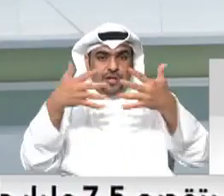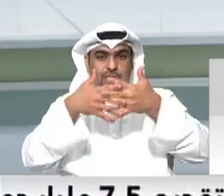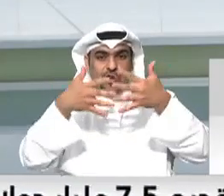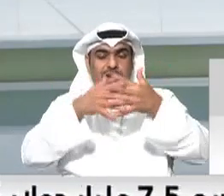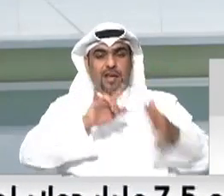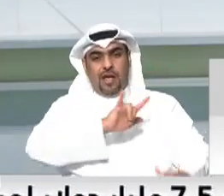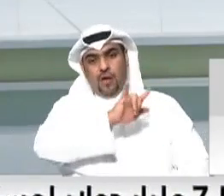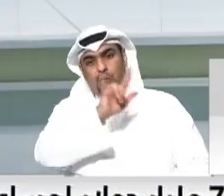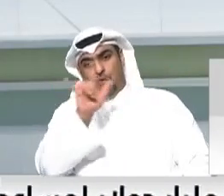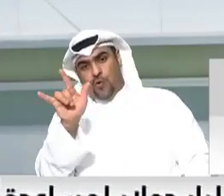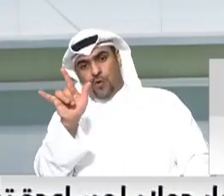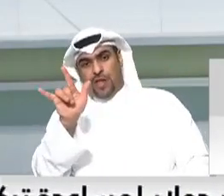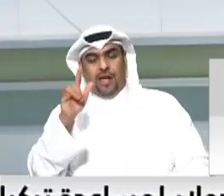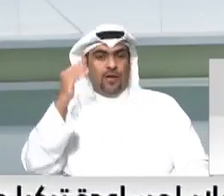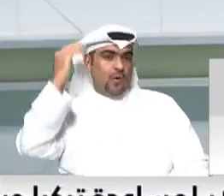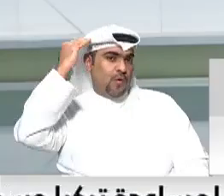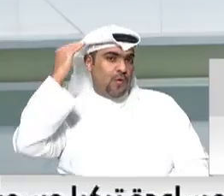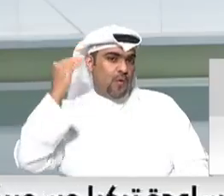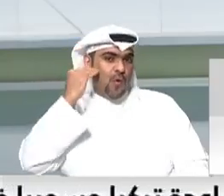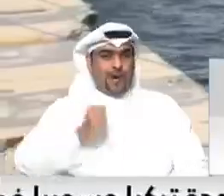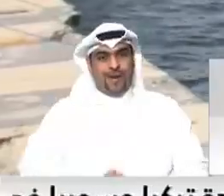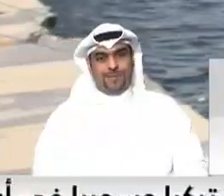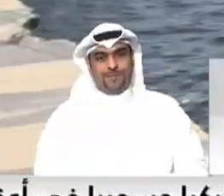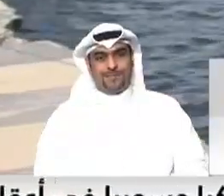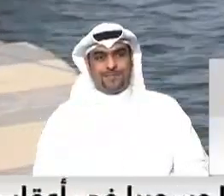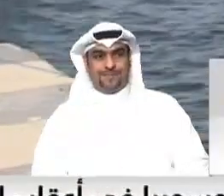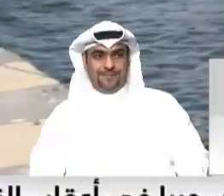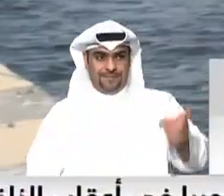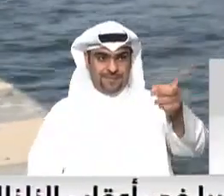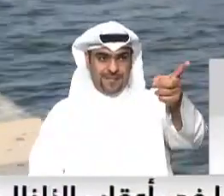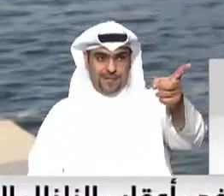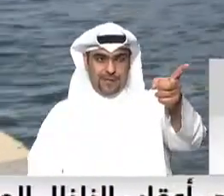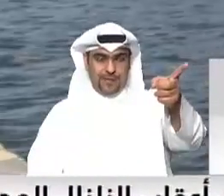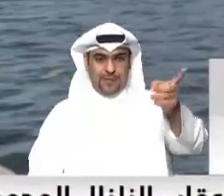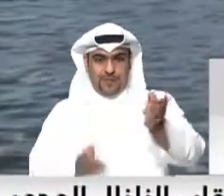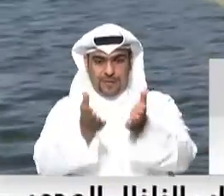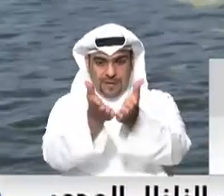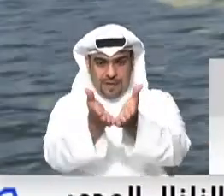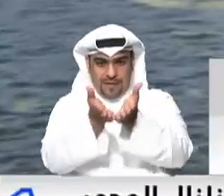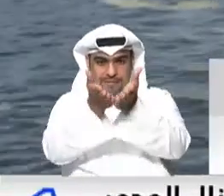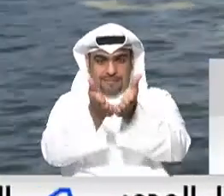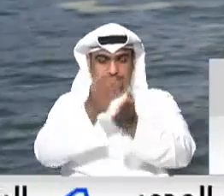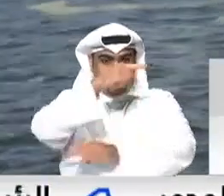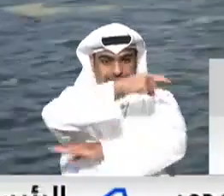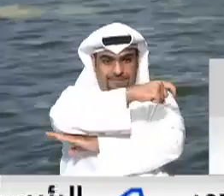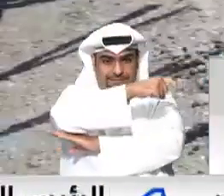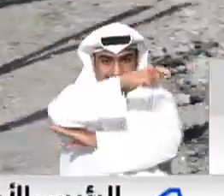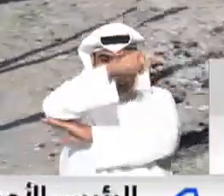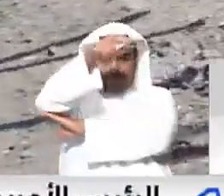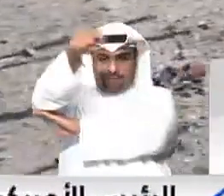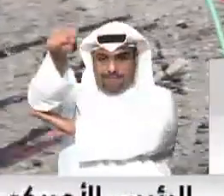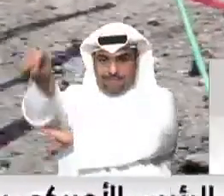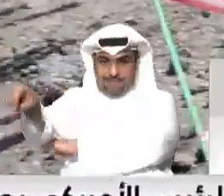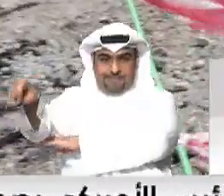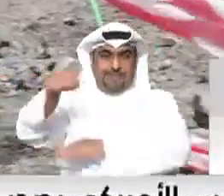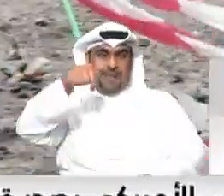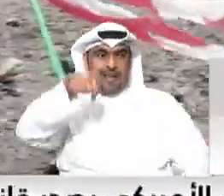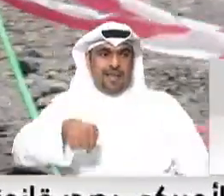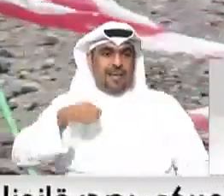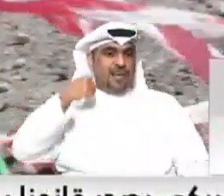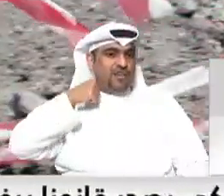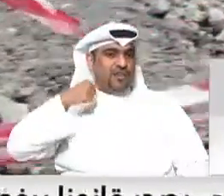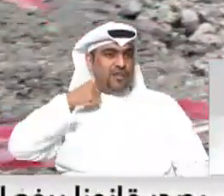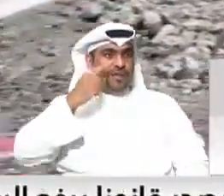البحريه مشروع اعاده تطوير وتاهيل ارصفه ميناء الشويخ سيستغرق تنفيذه ثلاث سنوات